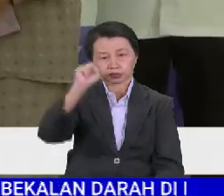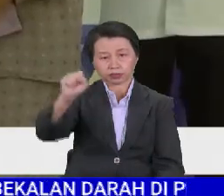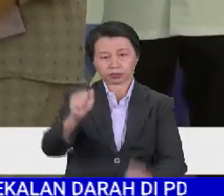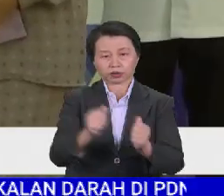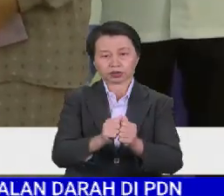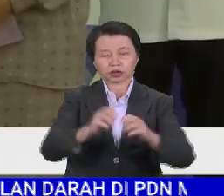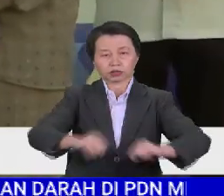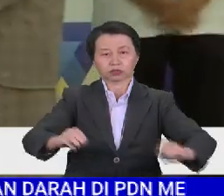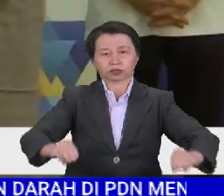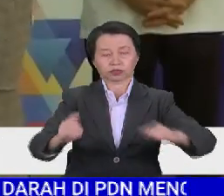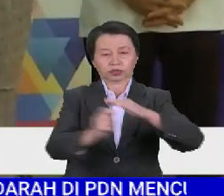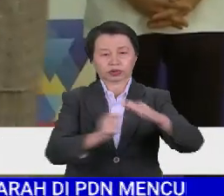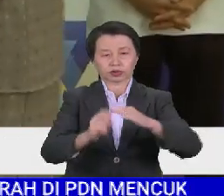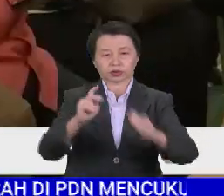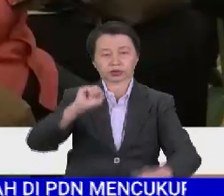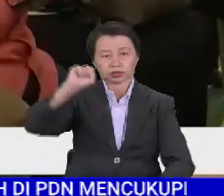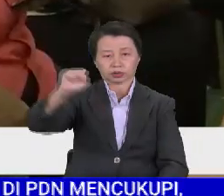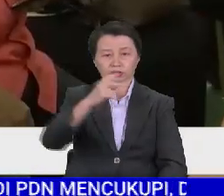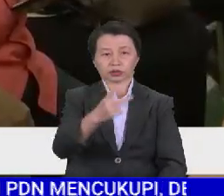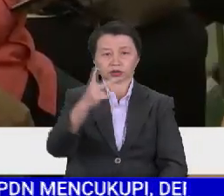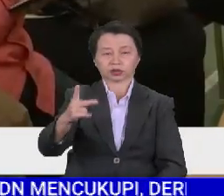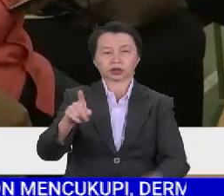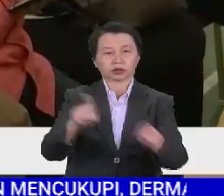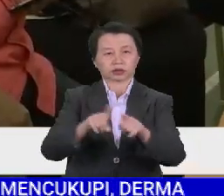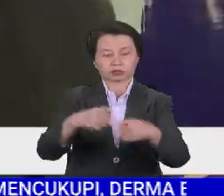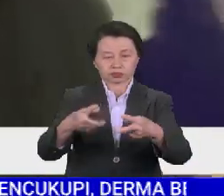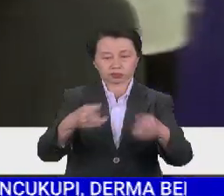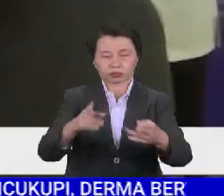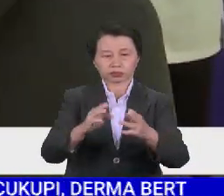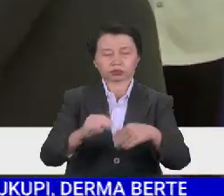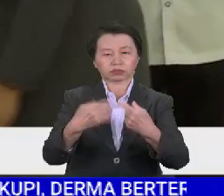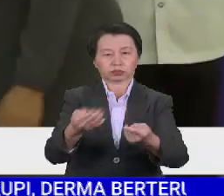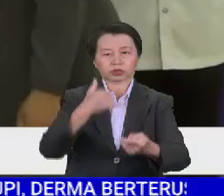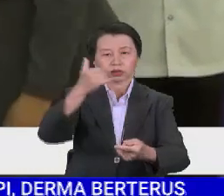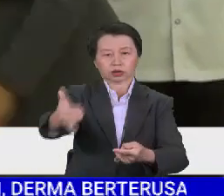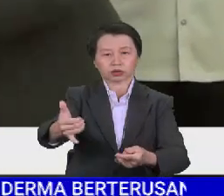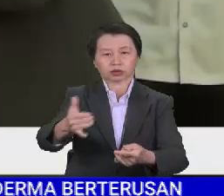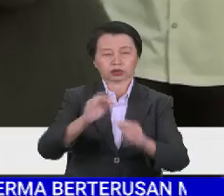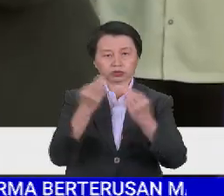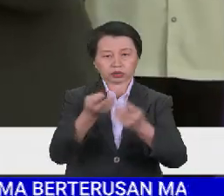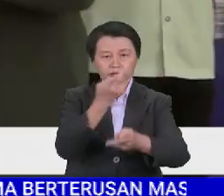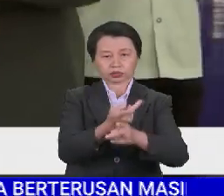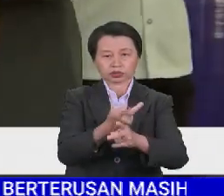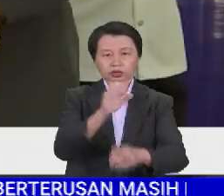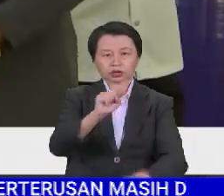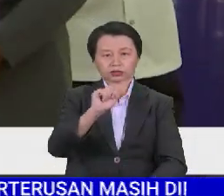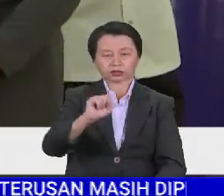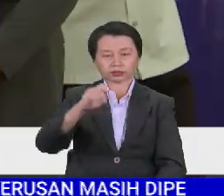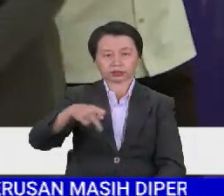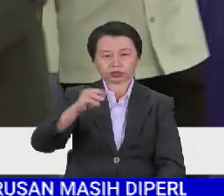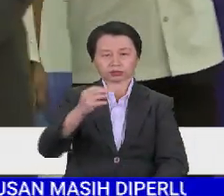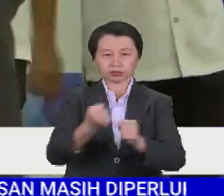5 murid tabika kemas daerah Kota Kinabalu sebagai simbolik kelancaran program Kembara keluarga simpan sspn Tahun